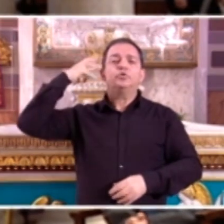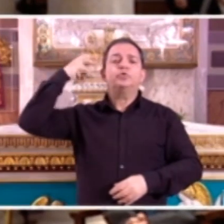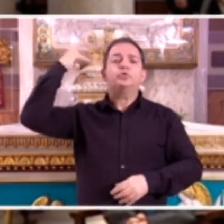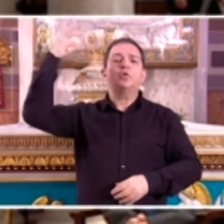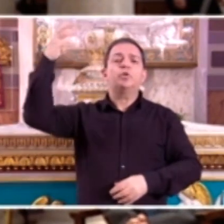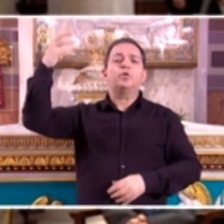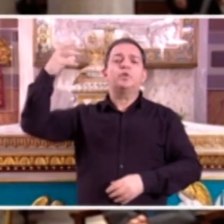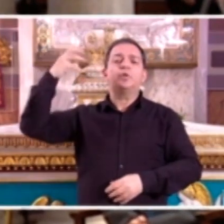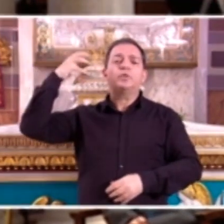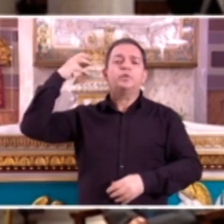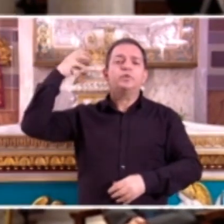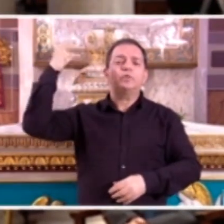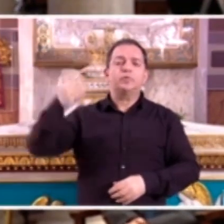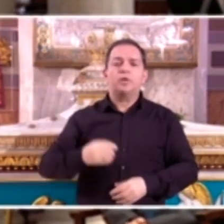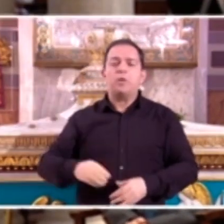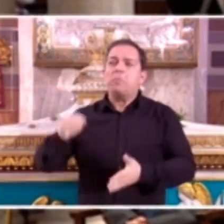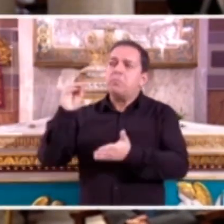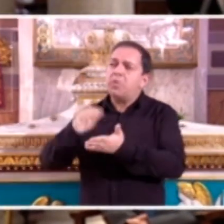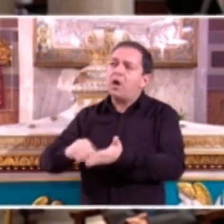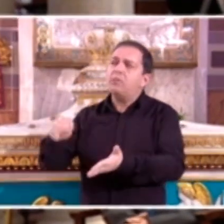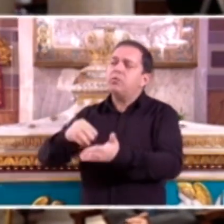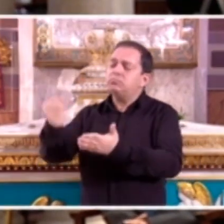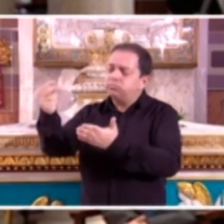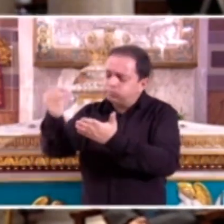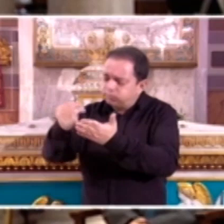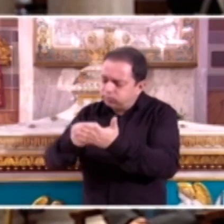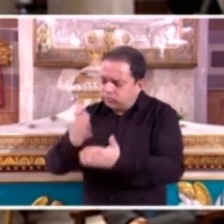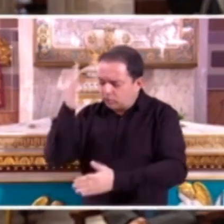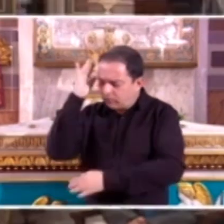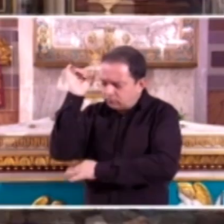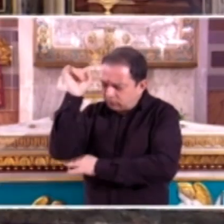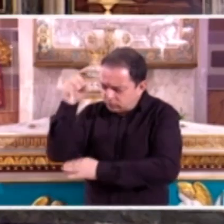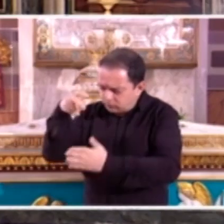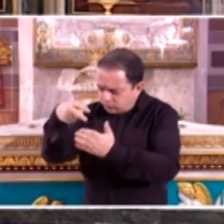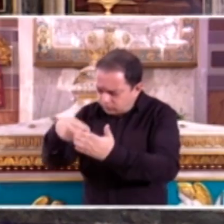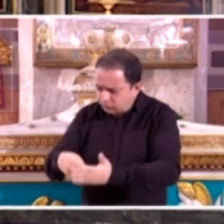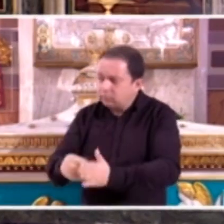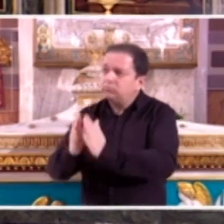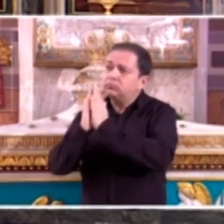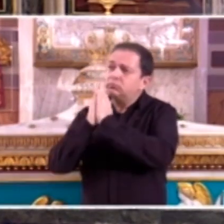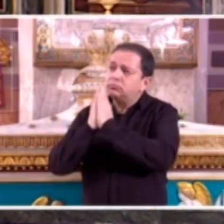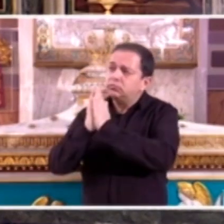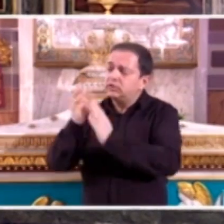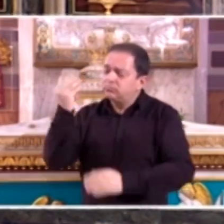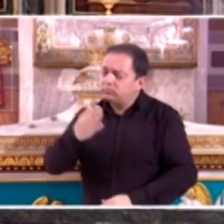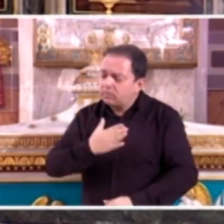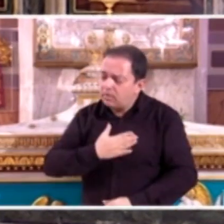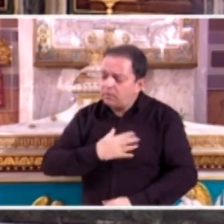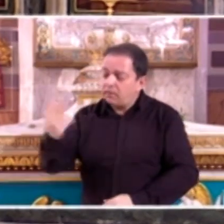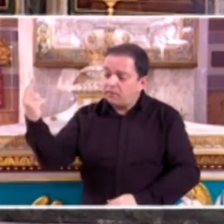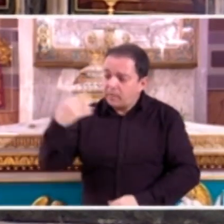Σοφία. Άλλην και πολλάκης, σι προσπίπτωμεν και σου δεόμεθα αγαθέ και φιλάνθρωπε, όπως επιβλέψας επί